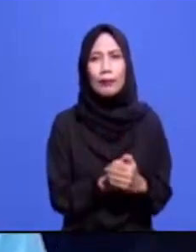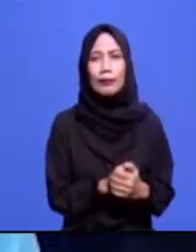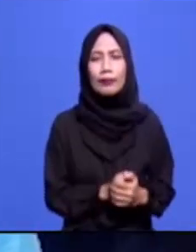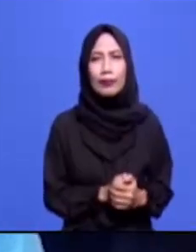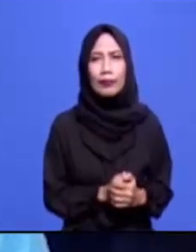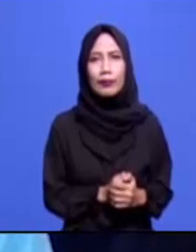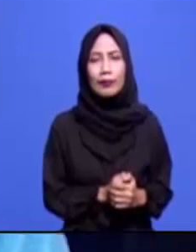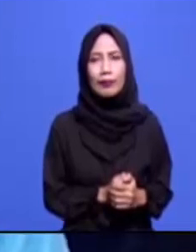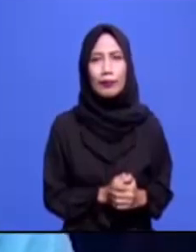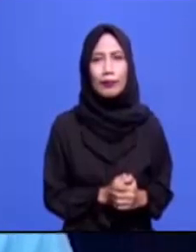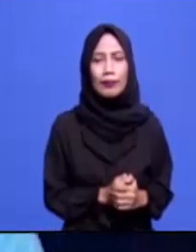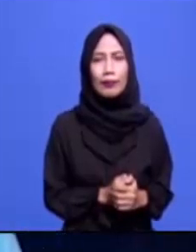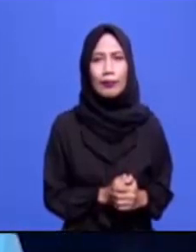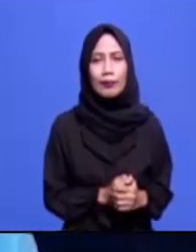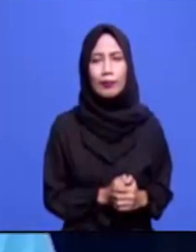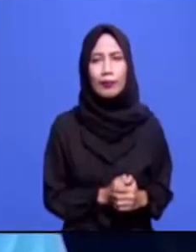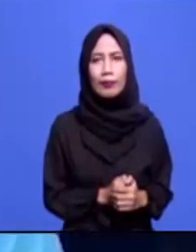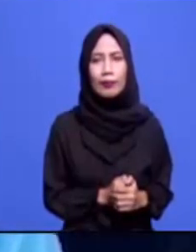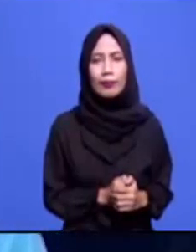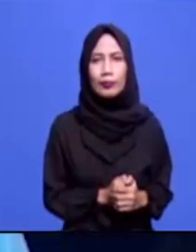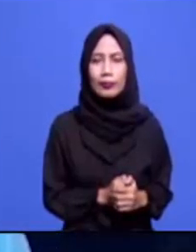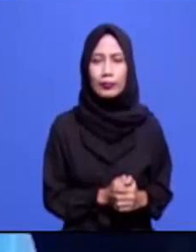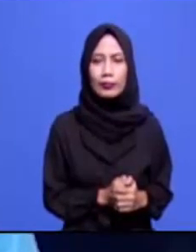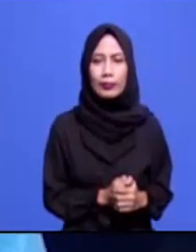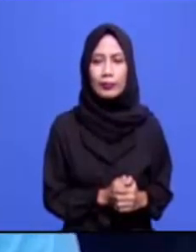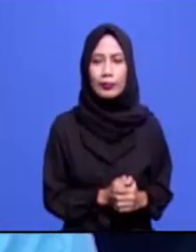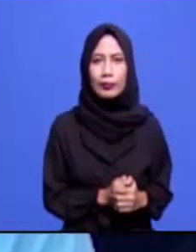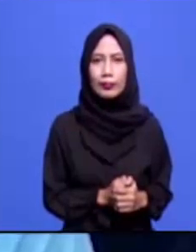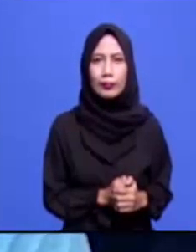Oh, gitu. Tapi abang dah tahu, Pak. Orang tua, Pak.